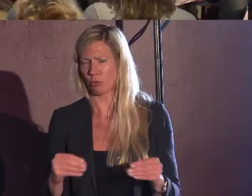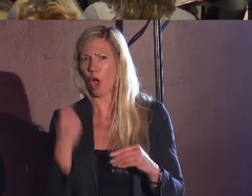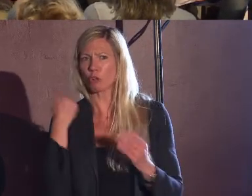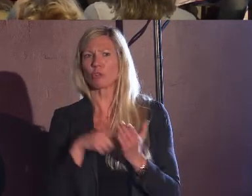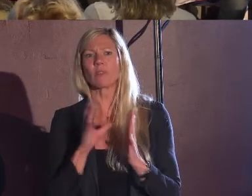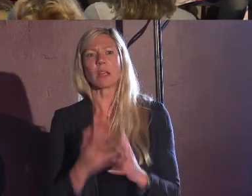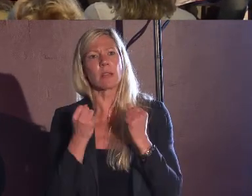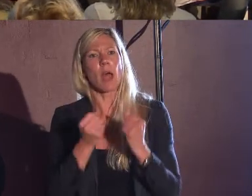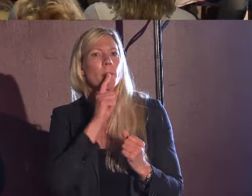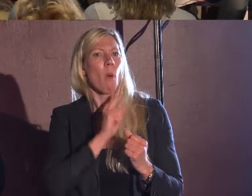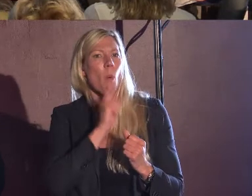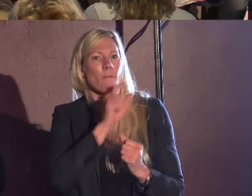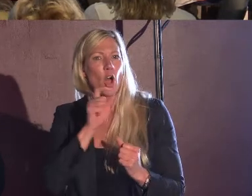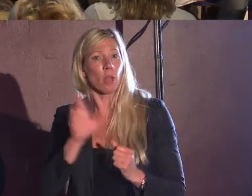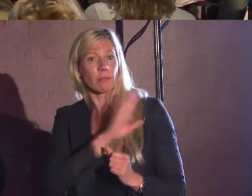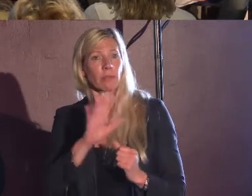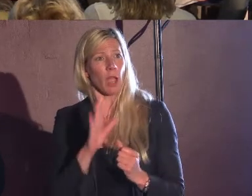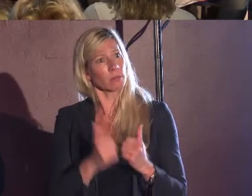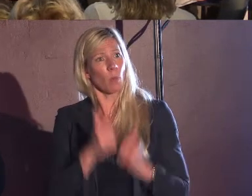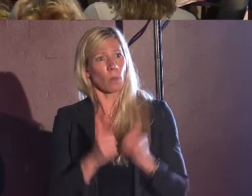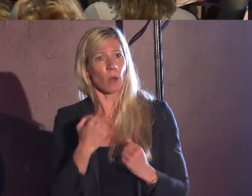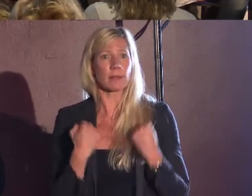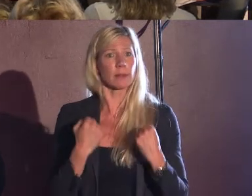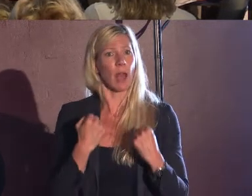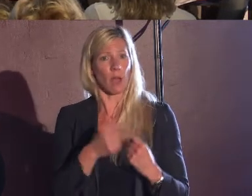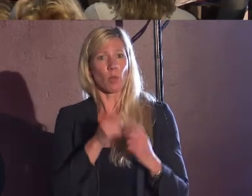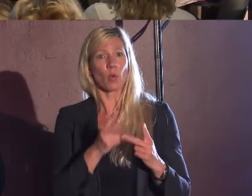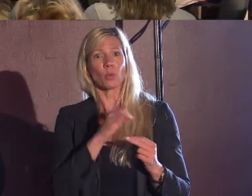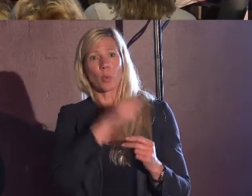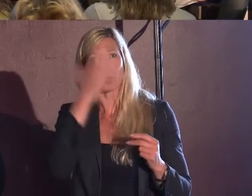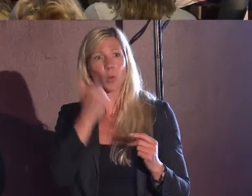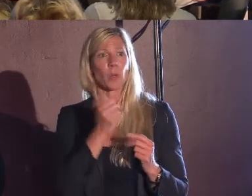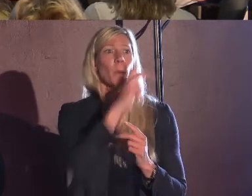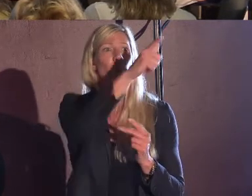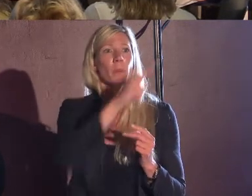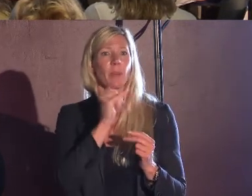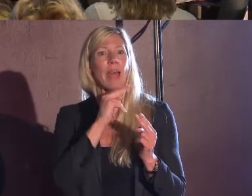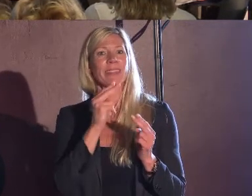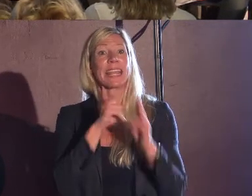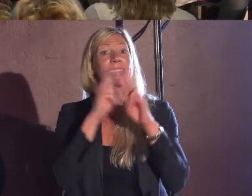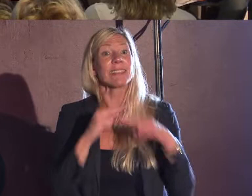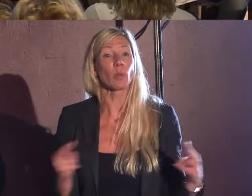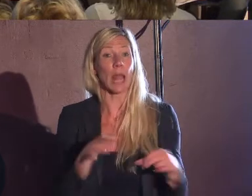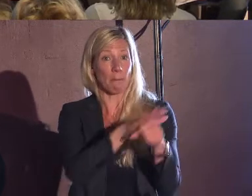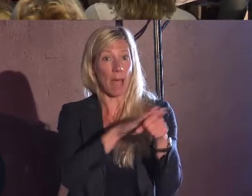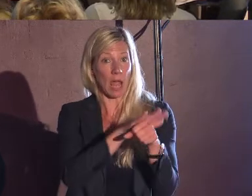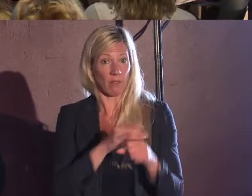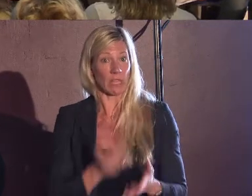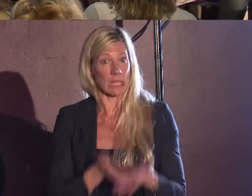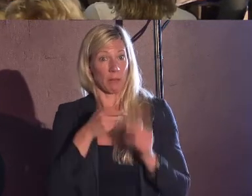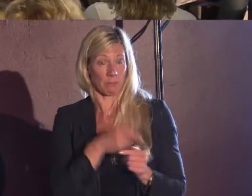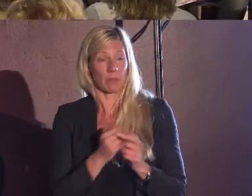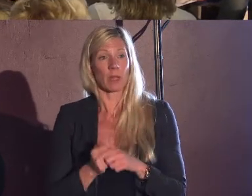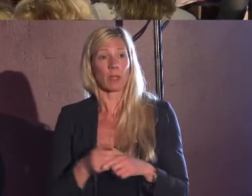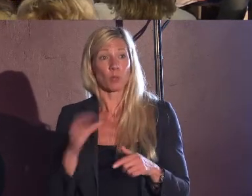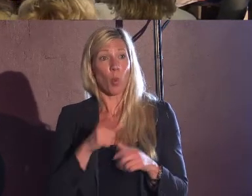små företagens konkurrenskraft och även kunna nå ut i viss mån på en internationell marknad där tillväxten